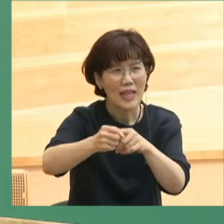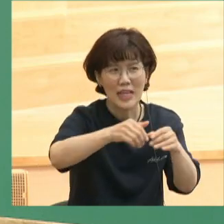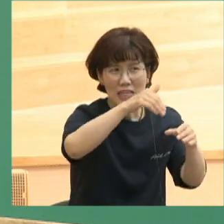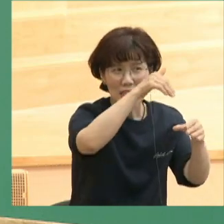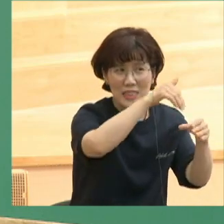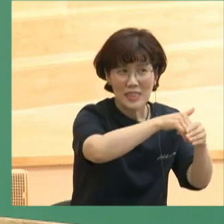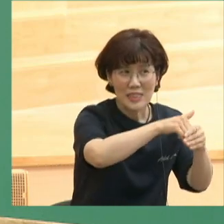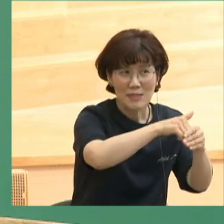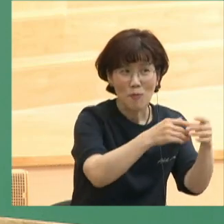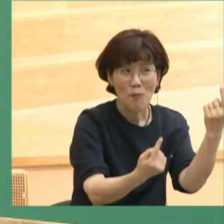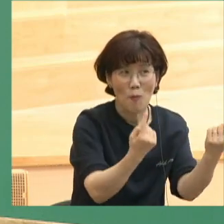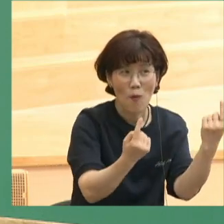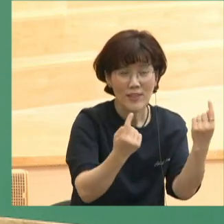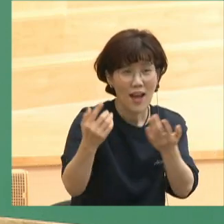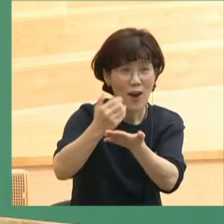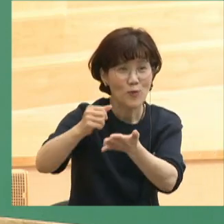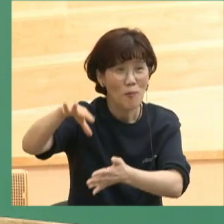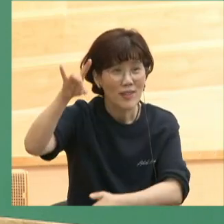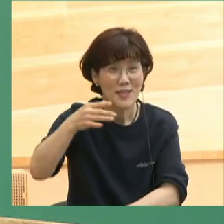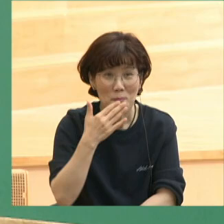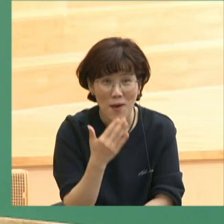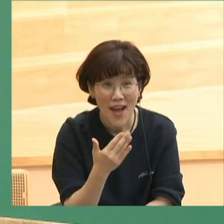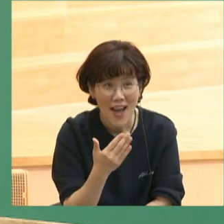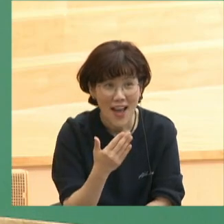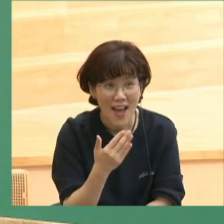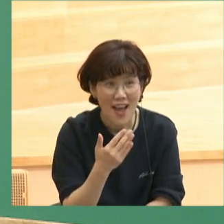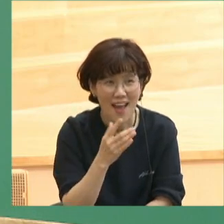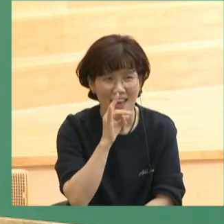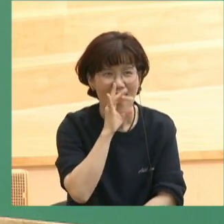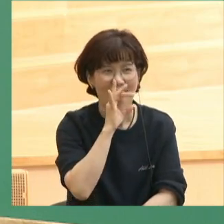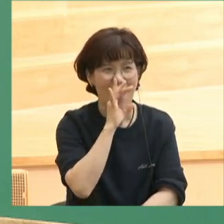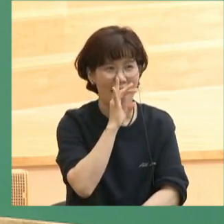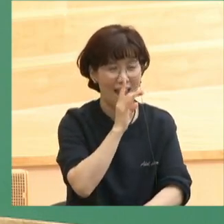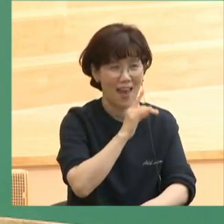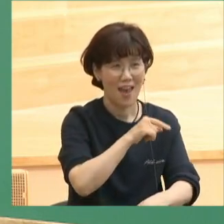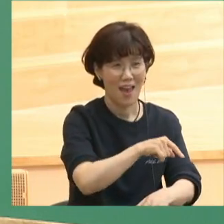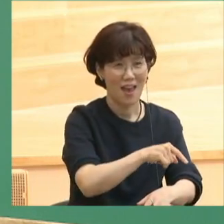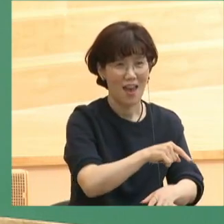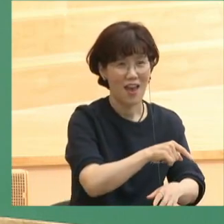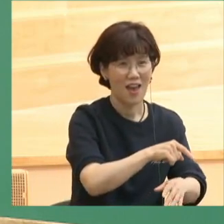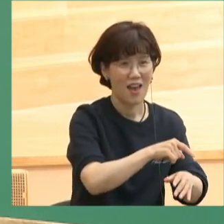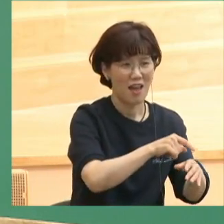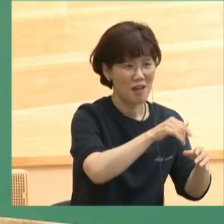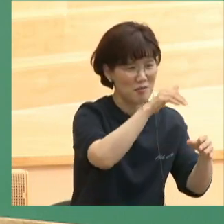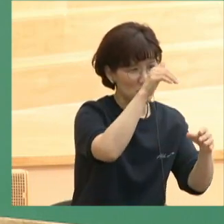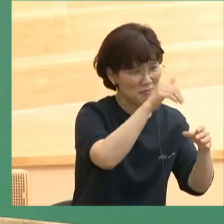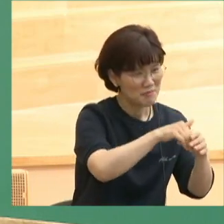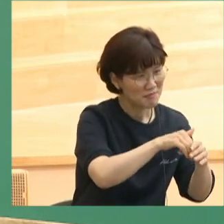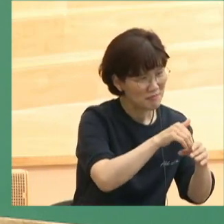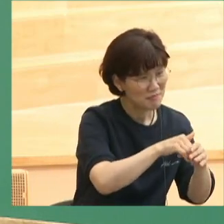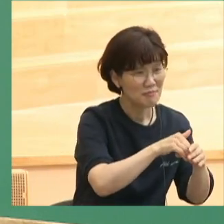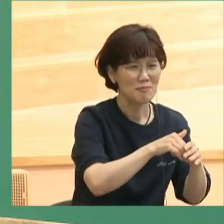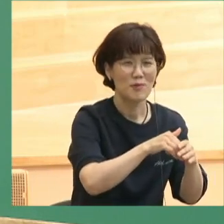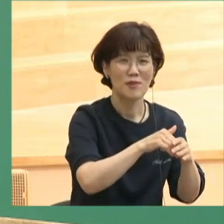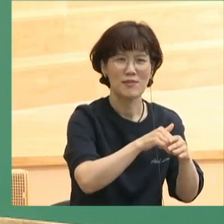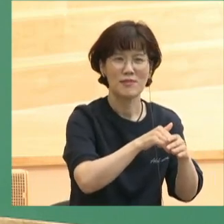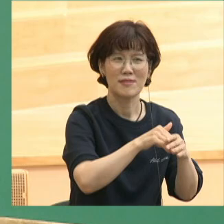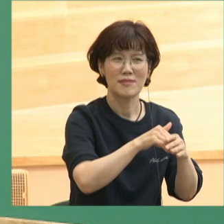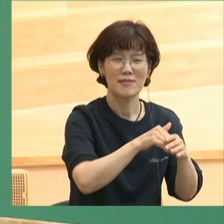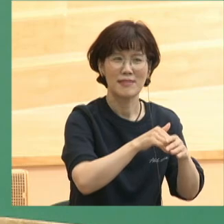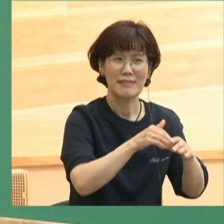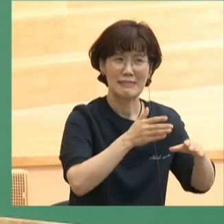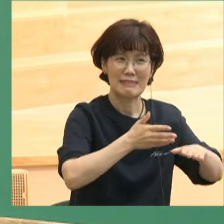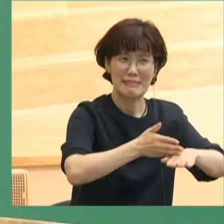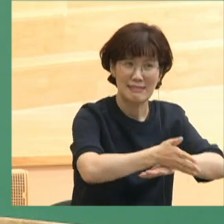심음을 앞지를 수가 없습니다. 뭐 뭘 심었는데 가로늦게 뭘 좀 잘하고 김매기 잘하고 뭐 수학